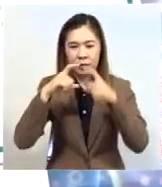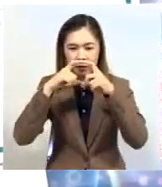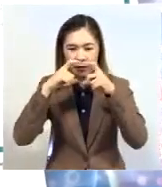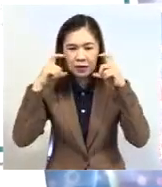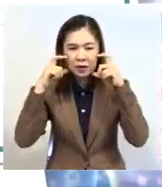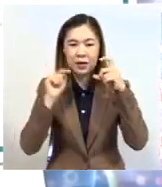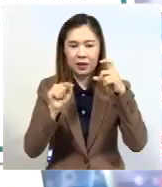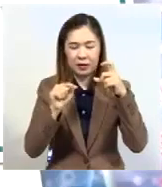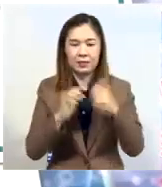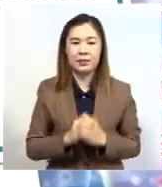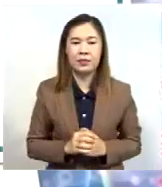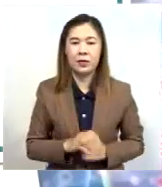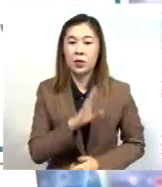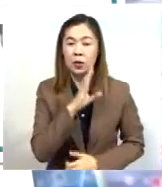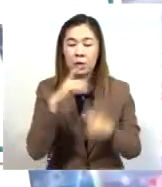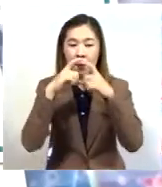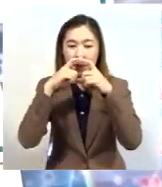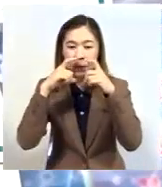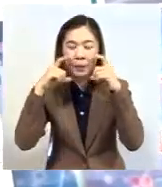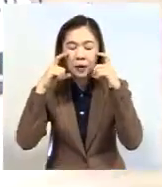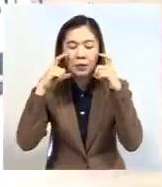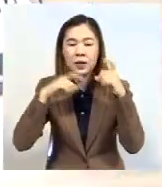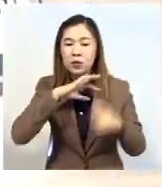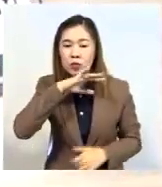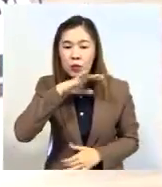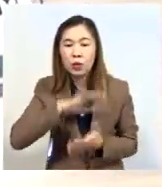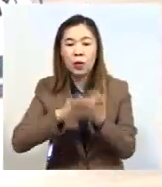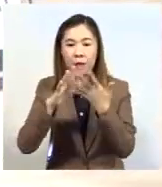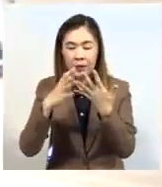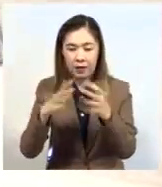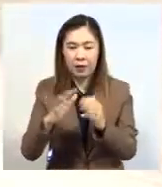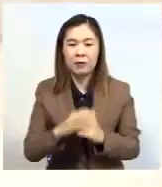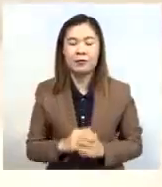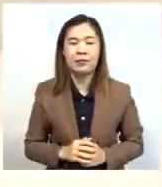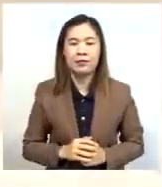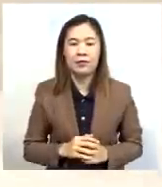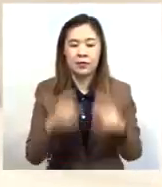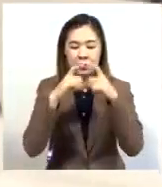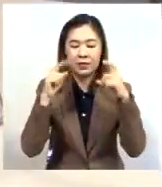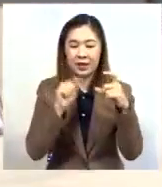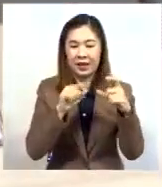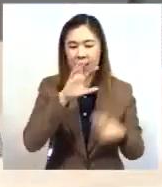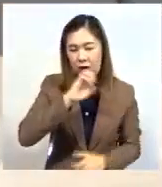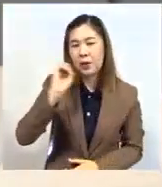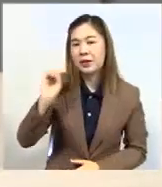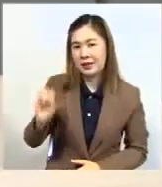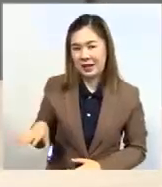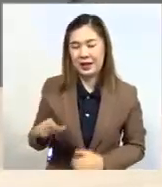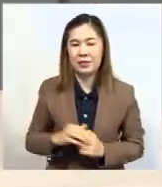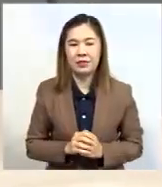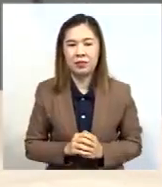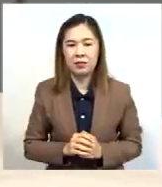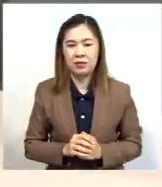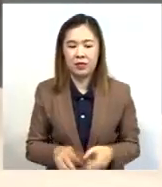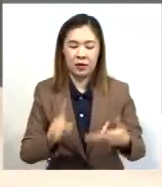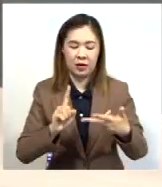บนี้เพราะว่าเวลาที่หน้ากากเขาเปื้อนหรือว่าติดเชื้อจากการไอการจามของเราแล้วเราก็ทิ้งได้ทันทีอันนี้กรณีที่เป็น